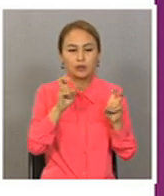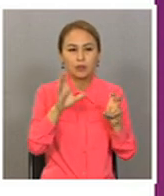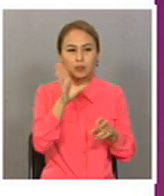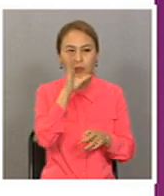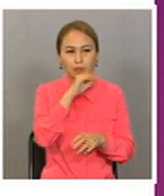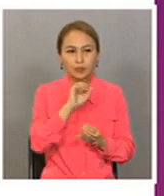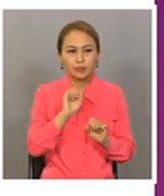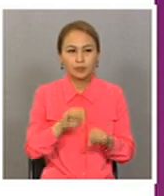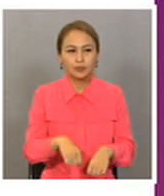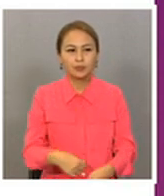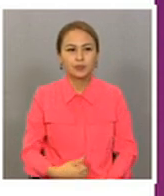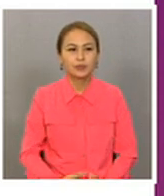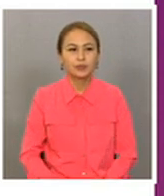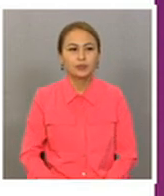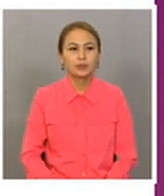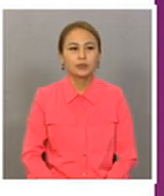мүмкін.